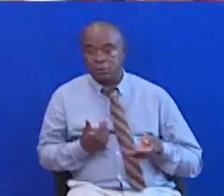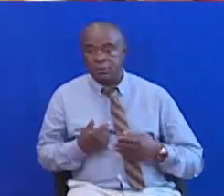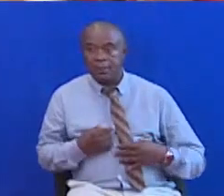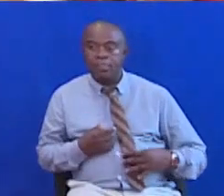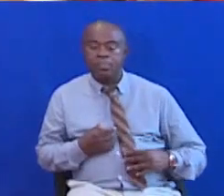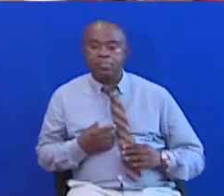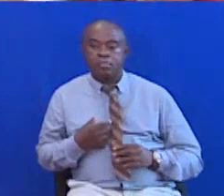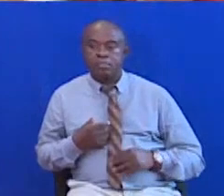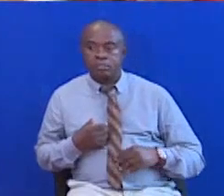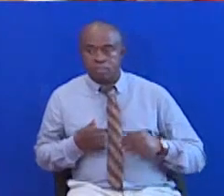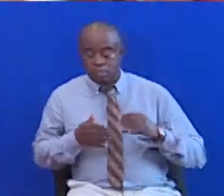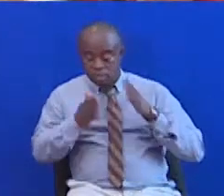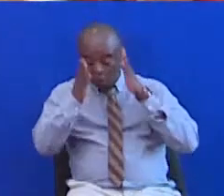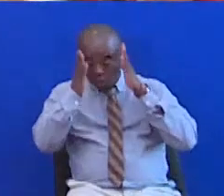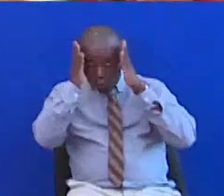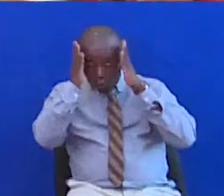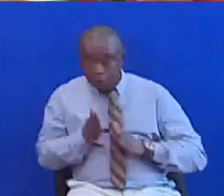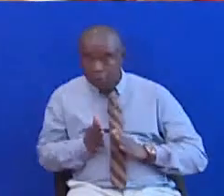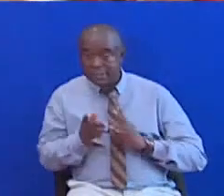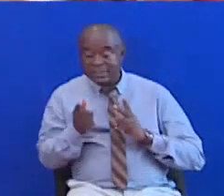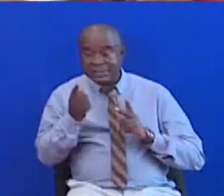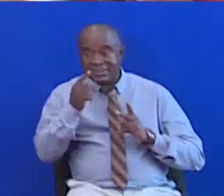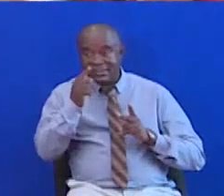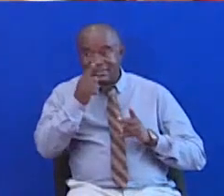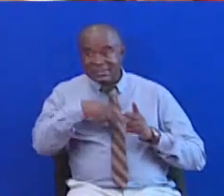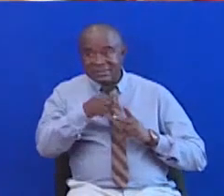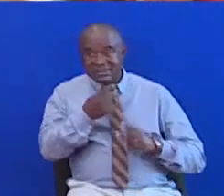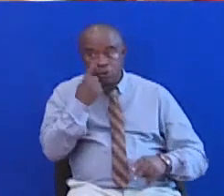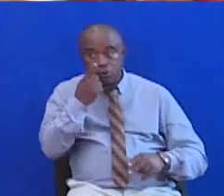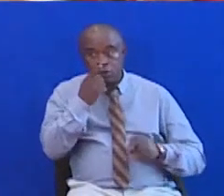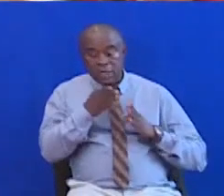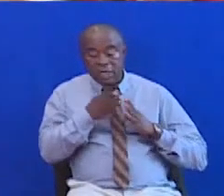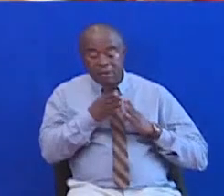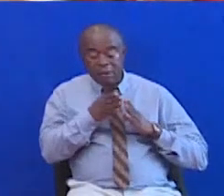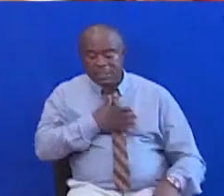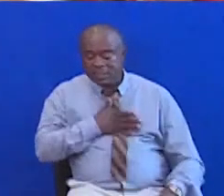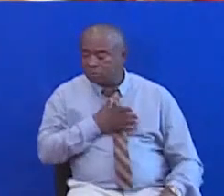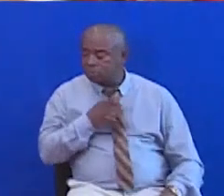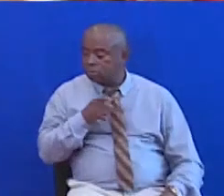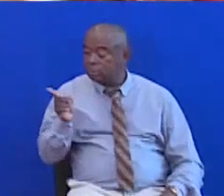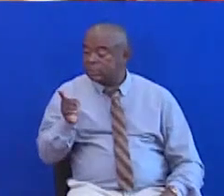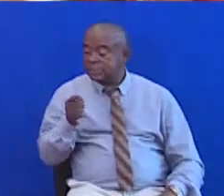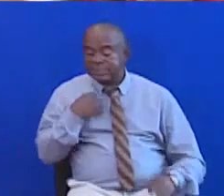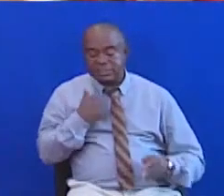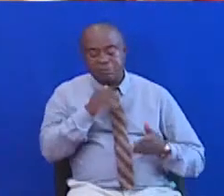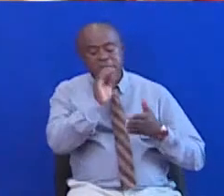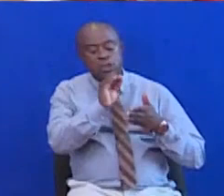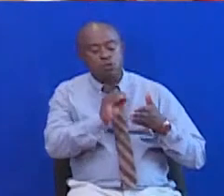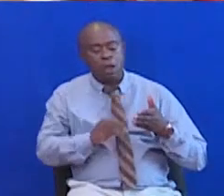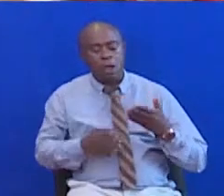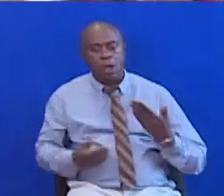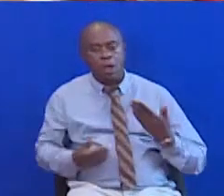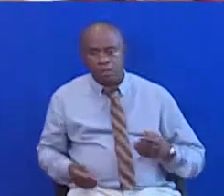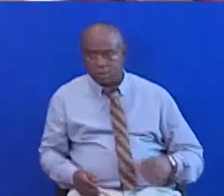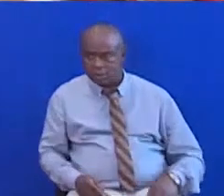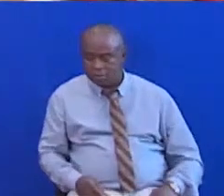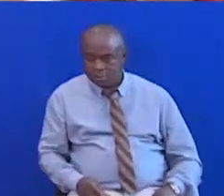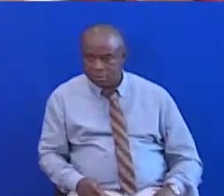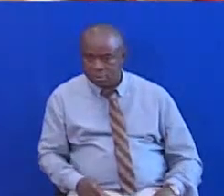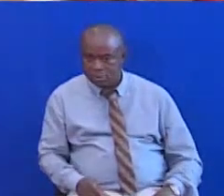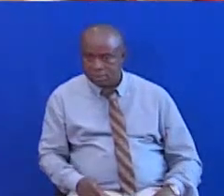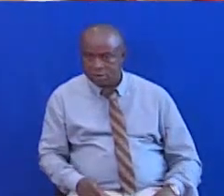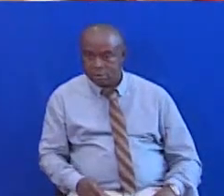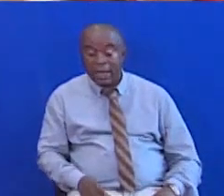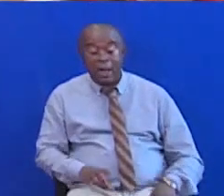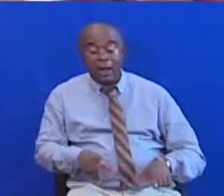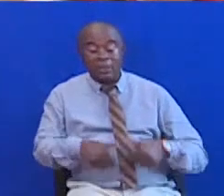wabunge tunakuwa tunaleweshwa tukiona barabara zetu zimetajwa, lakini